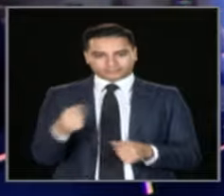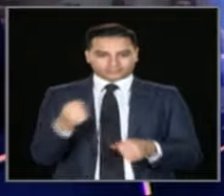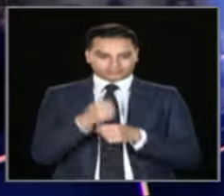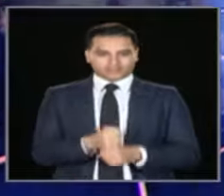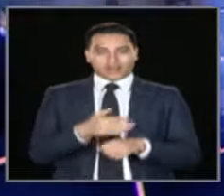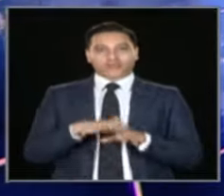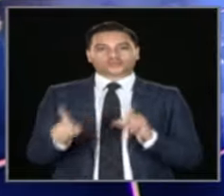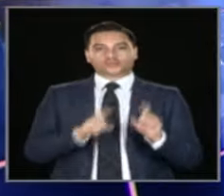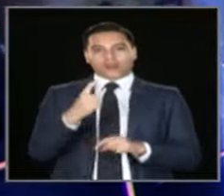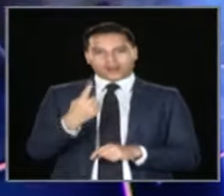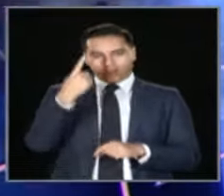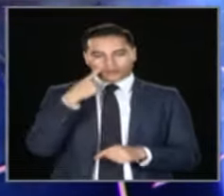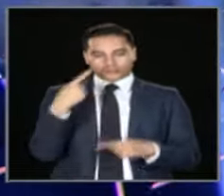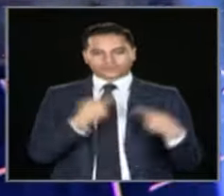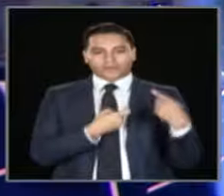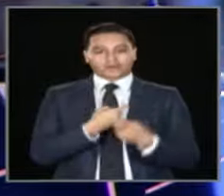الاول،